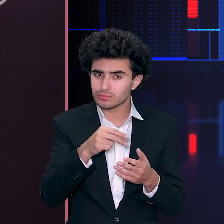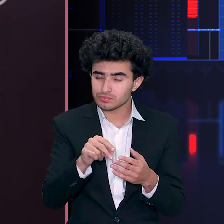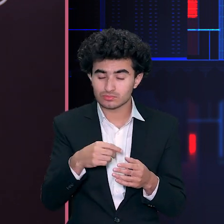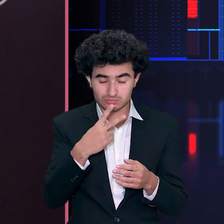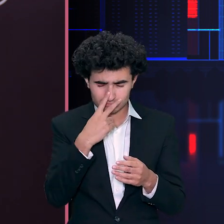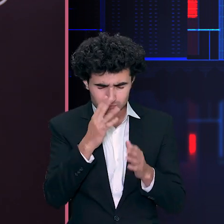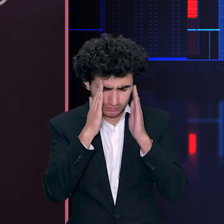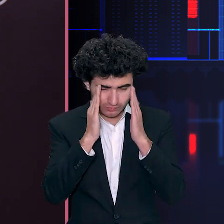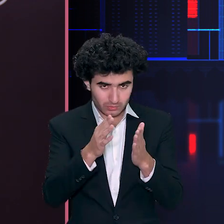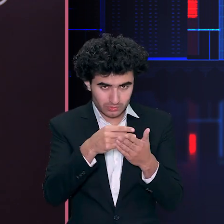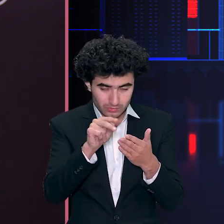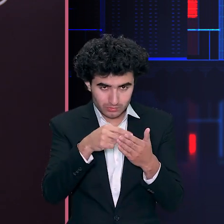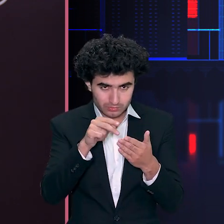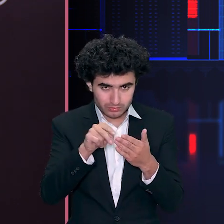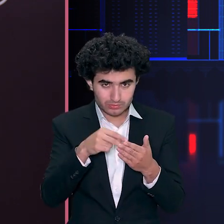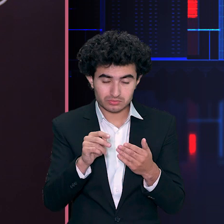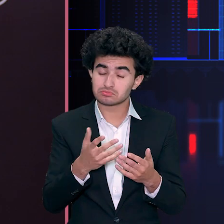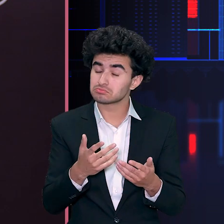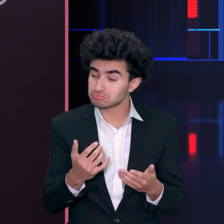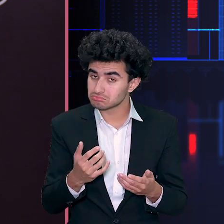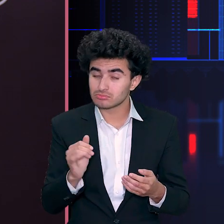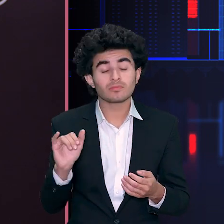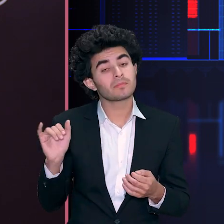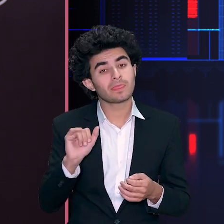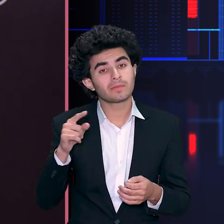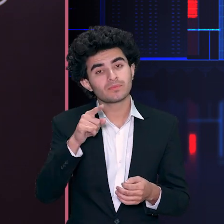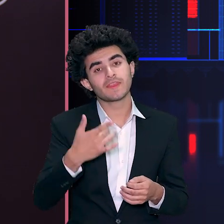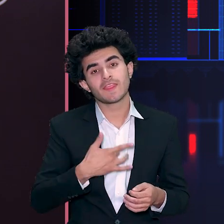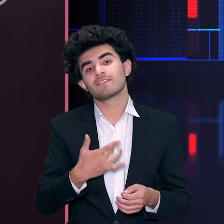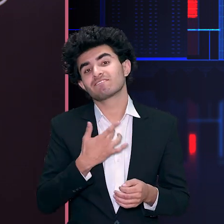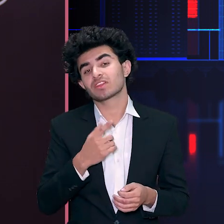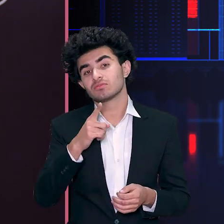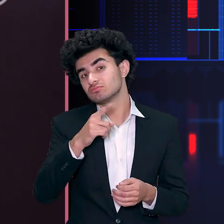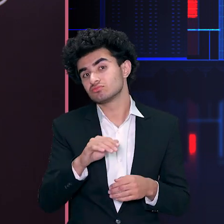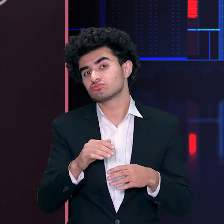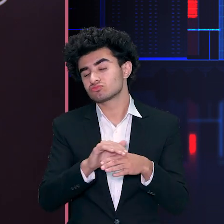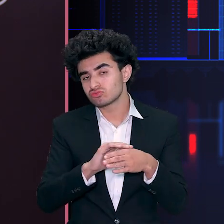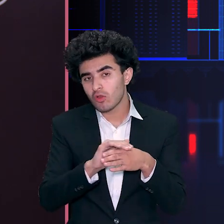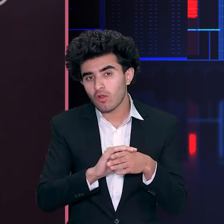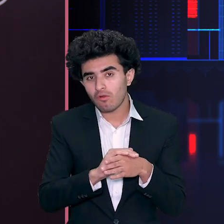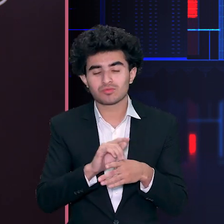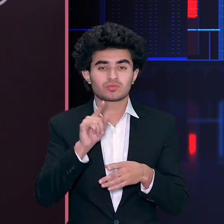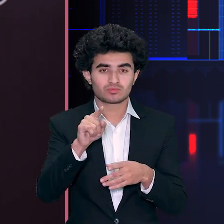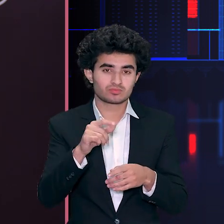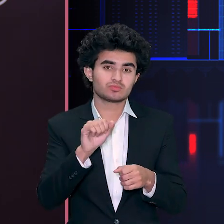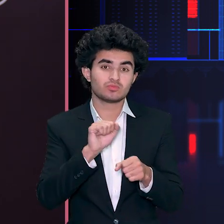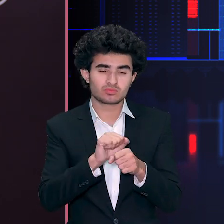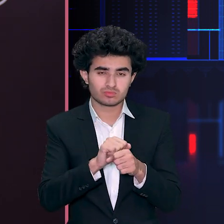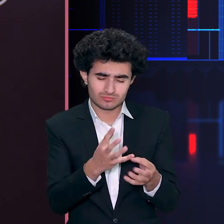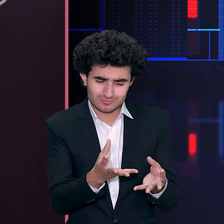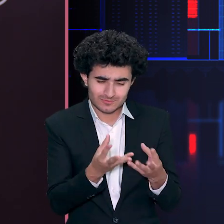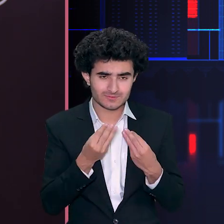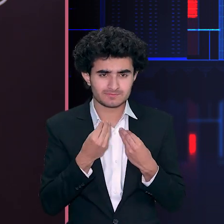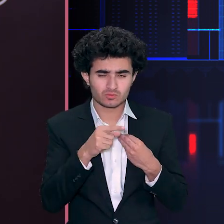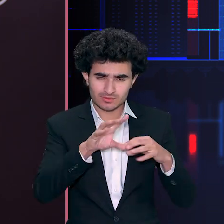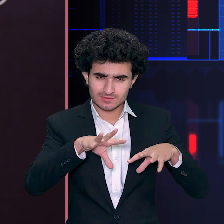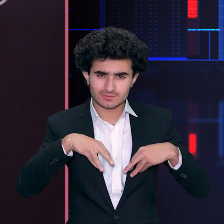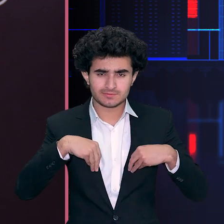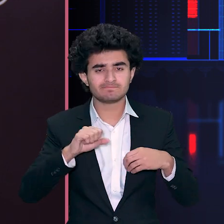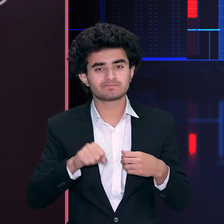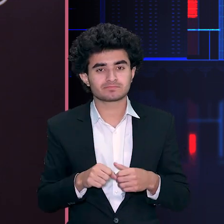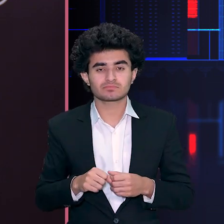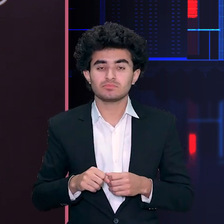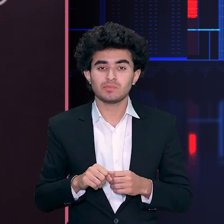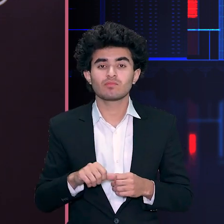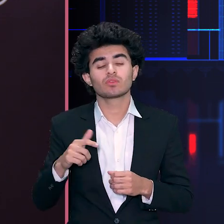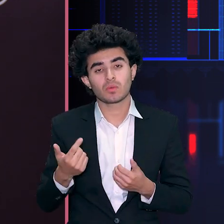وہ اتنے آبزرویشن کے ساتھ پینٹ کرنا کہ آپ کو لگے کہ اس کی جو سافٹنیس ہے آپ اس کو اچیو کر